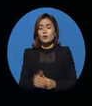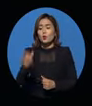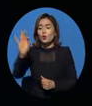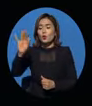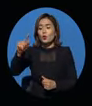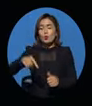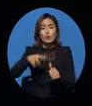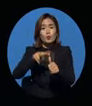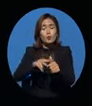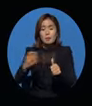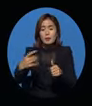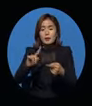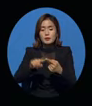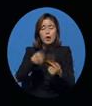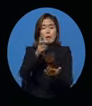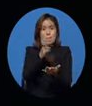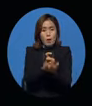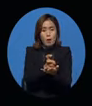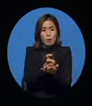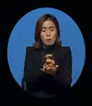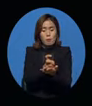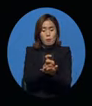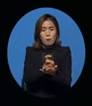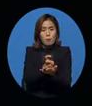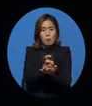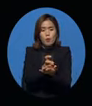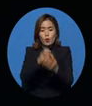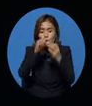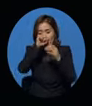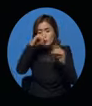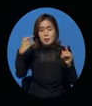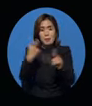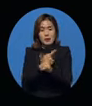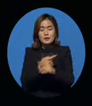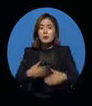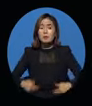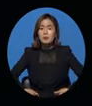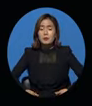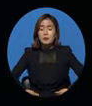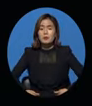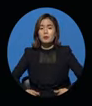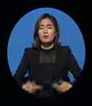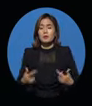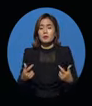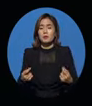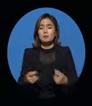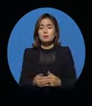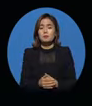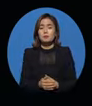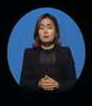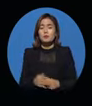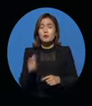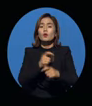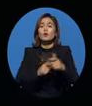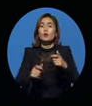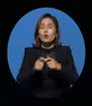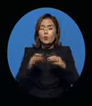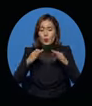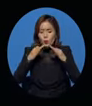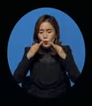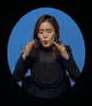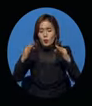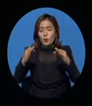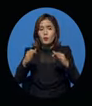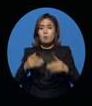제도 법적인 에 어떤 개선 입법을 송악 해서 이런 것들도 저희가 더 열심히 해